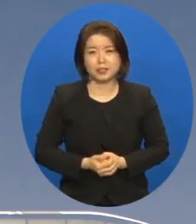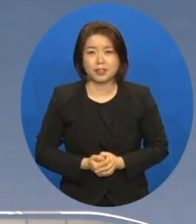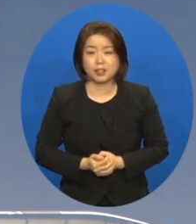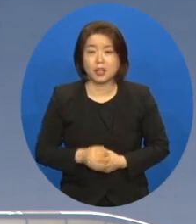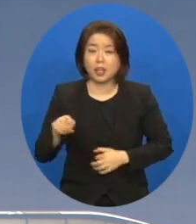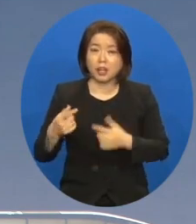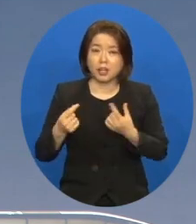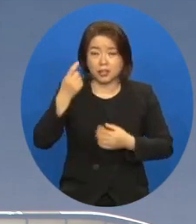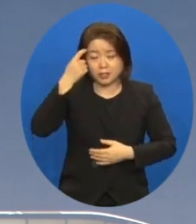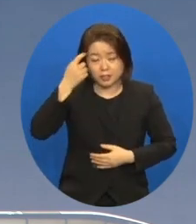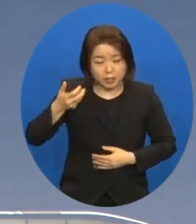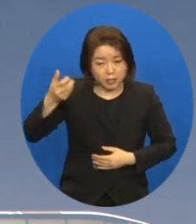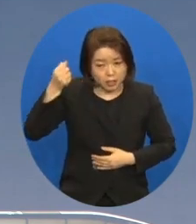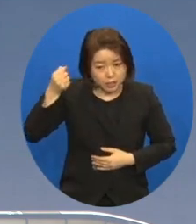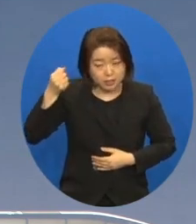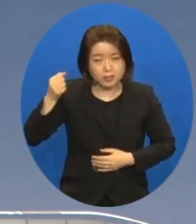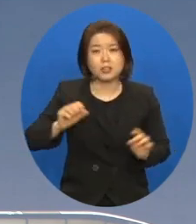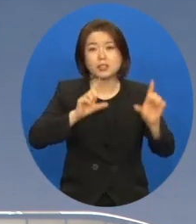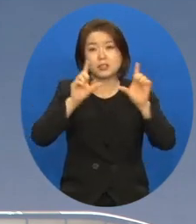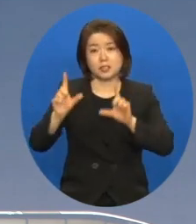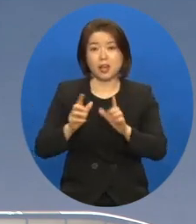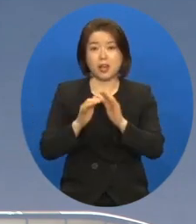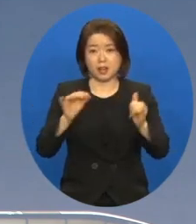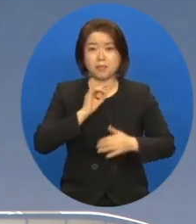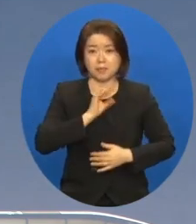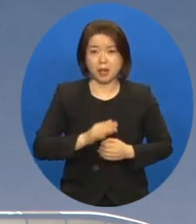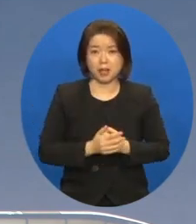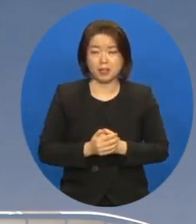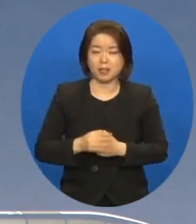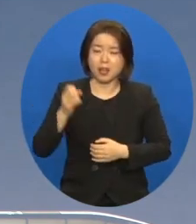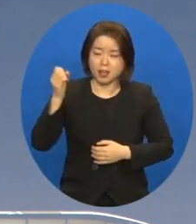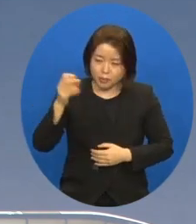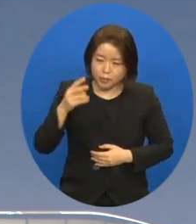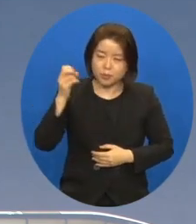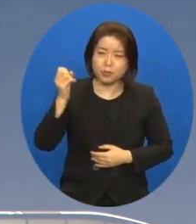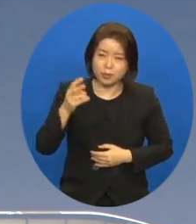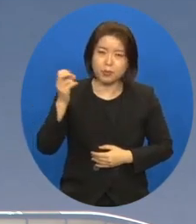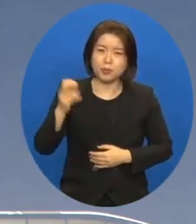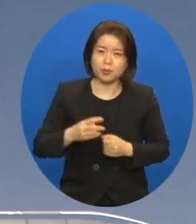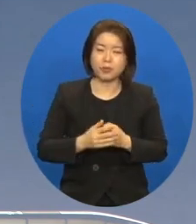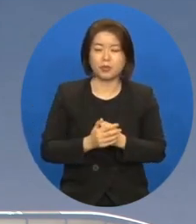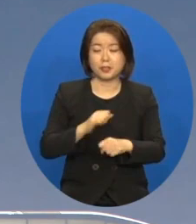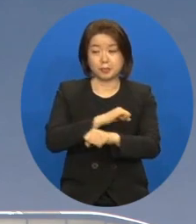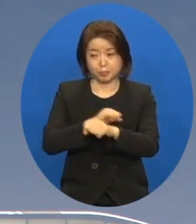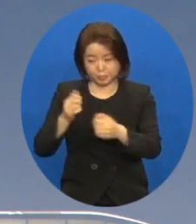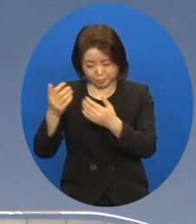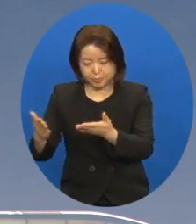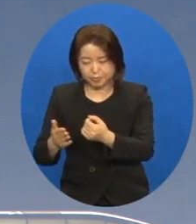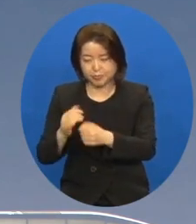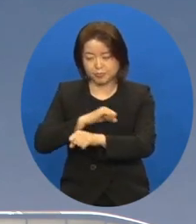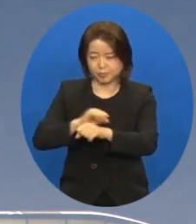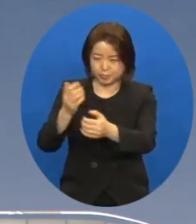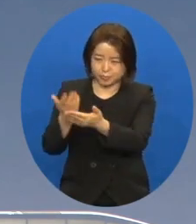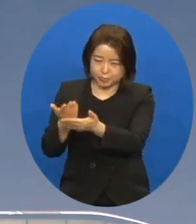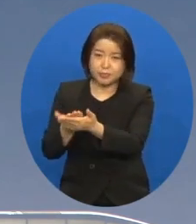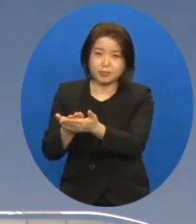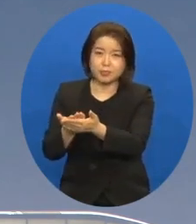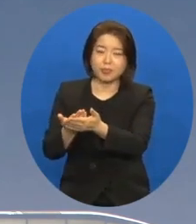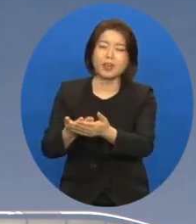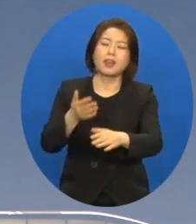그렇게 생각하고 산 사람만이 수시로 용서합니다. 용서해 주세요.